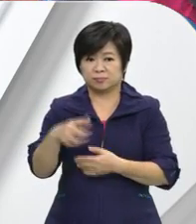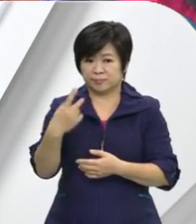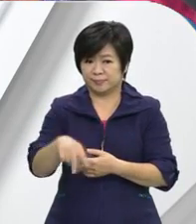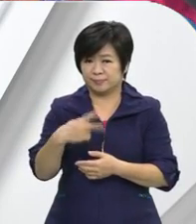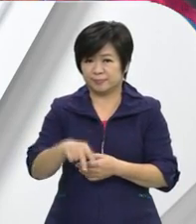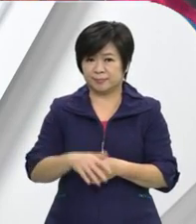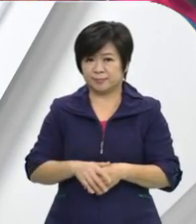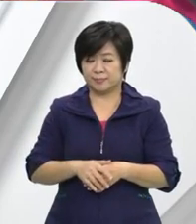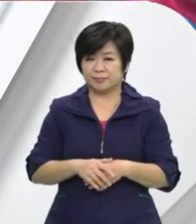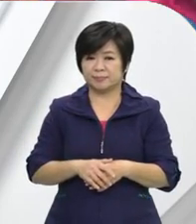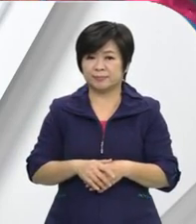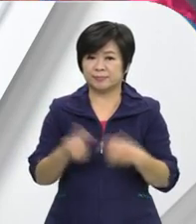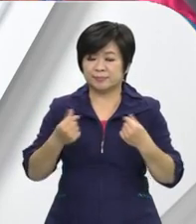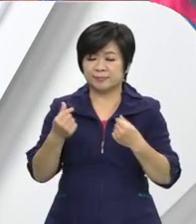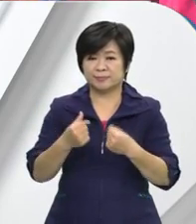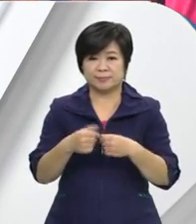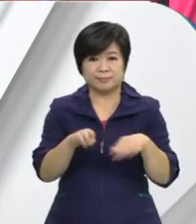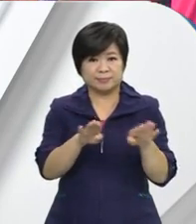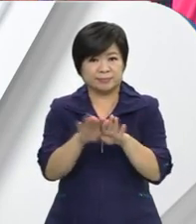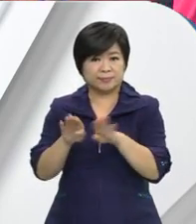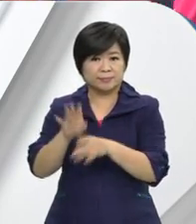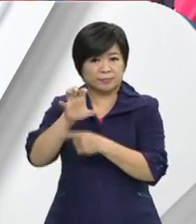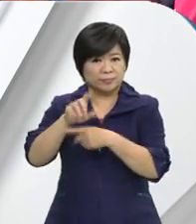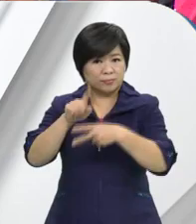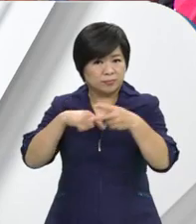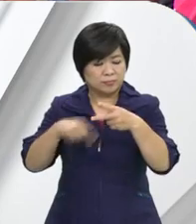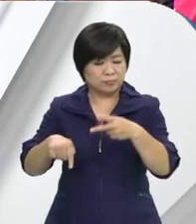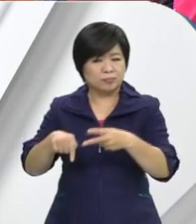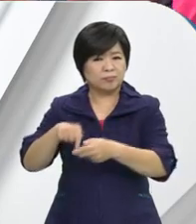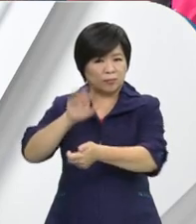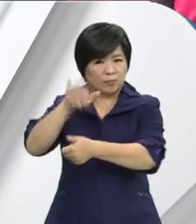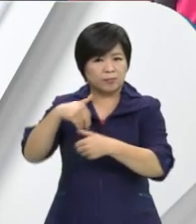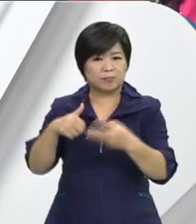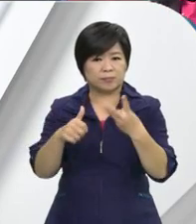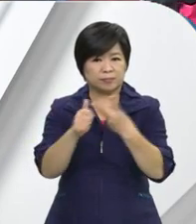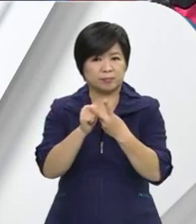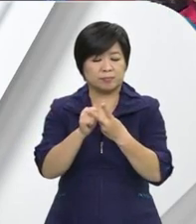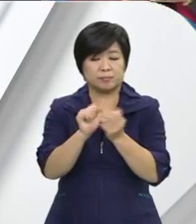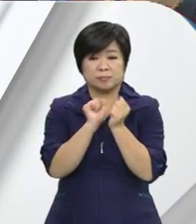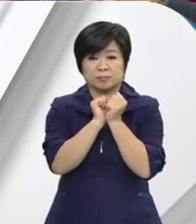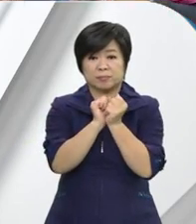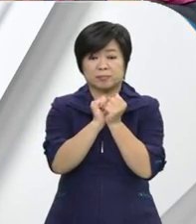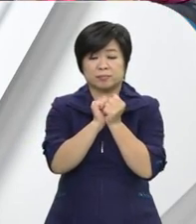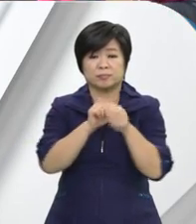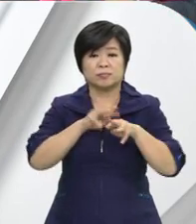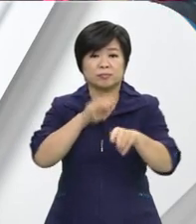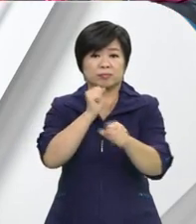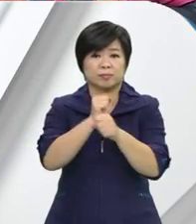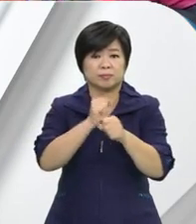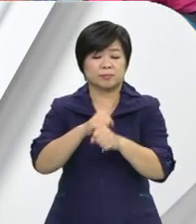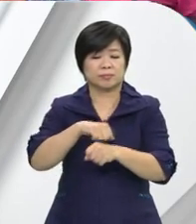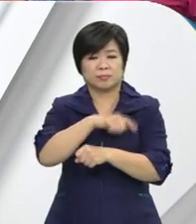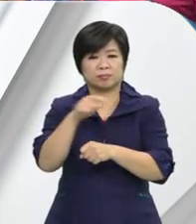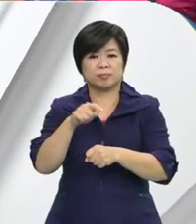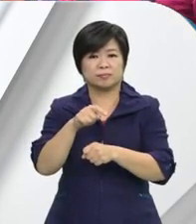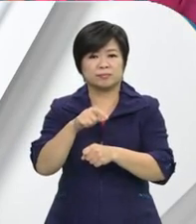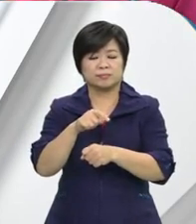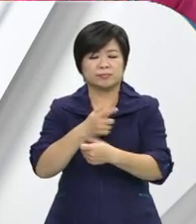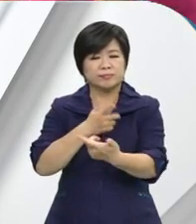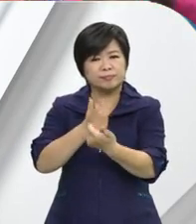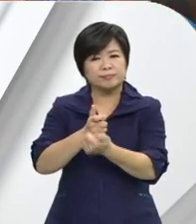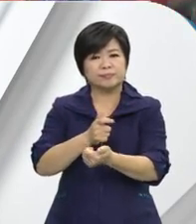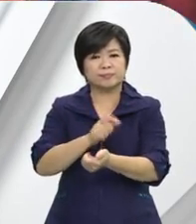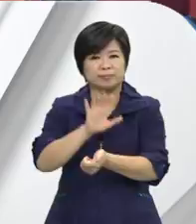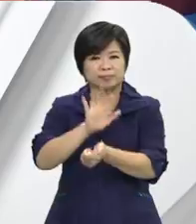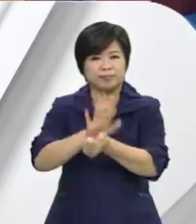是包含了我们的一个假日的一个农夫，以及我们用外役间的部分来补充我们相关的这些